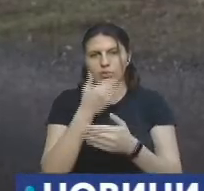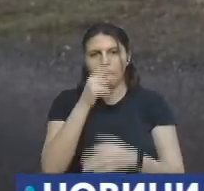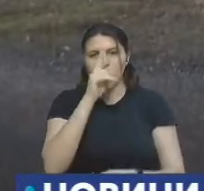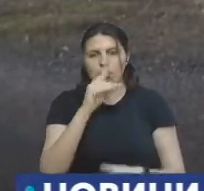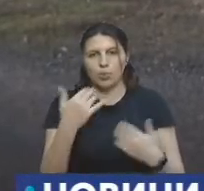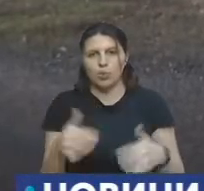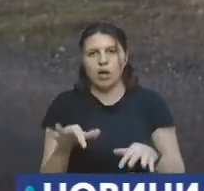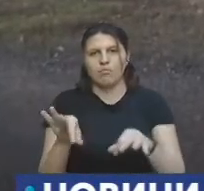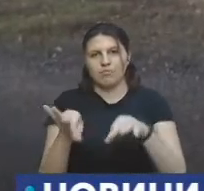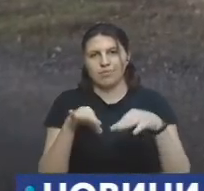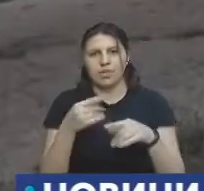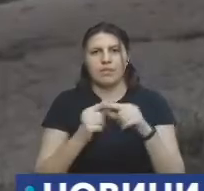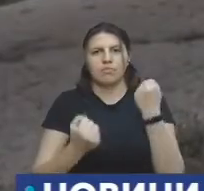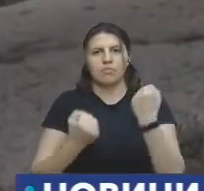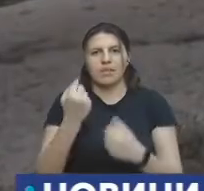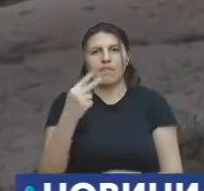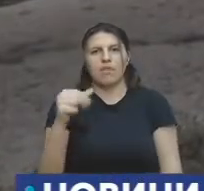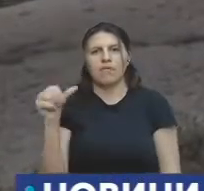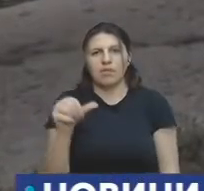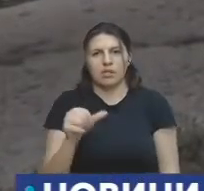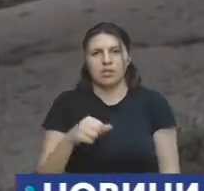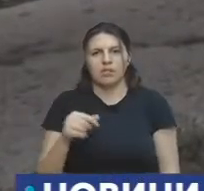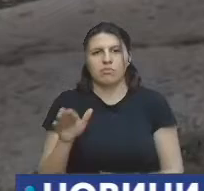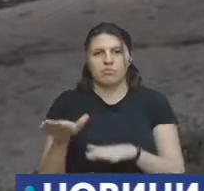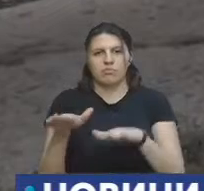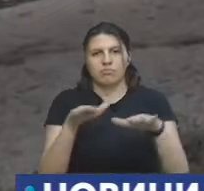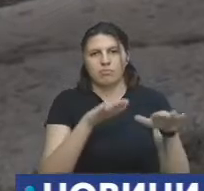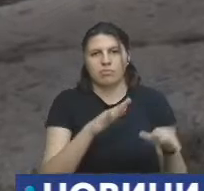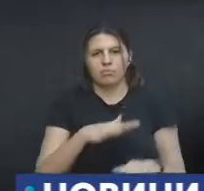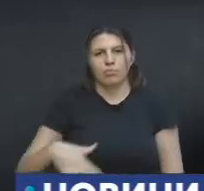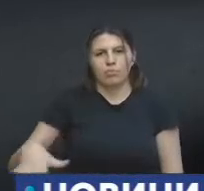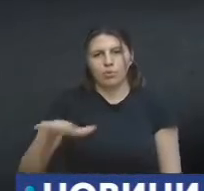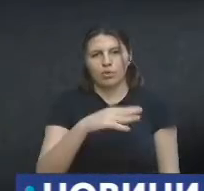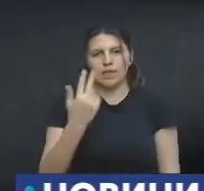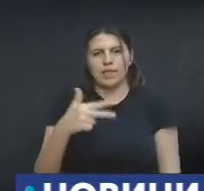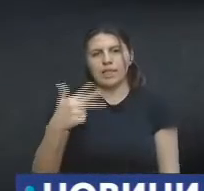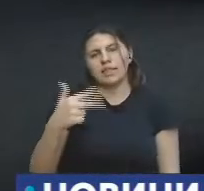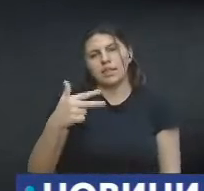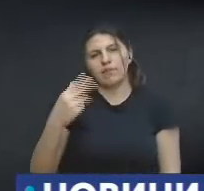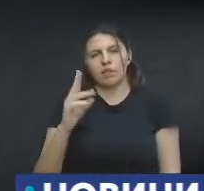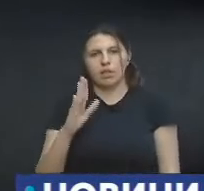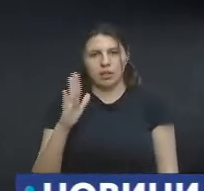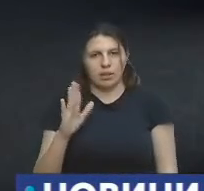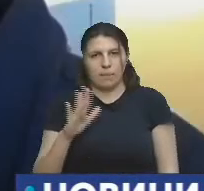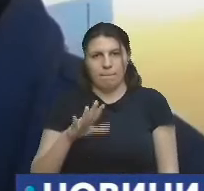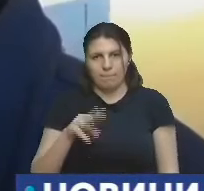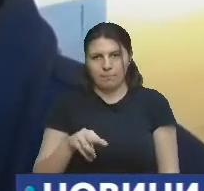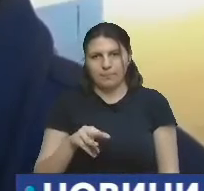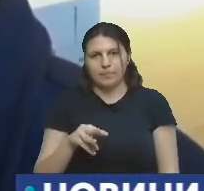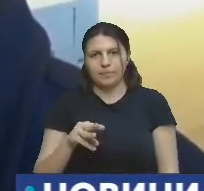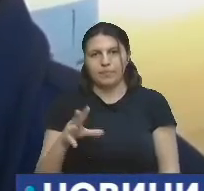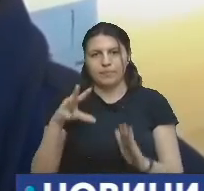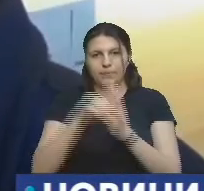Мобільний офіс – це автомобіль, який за 20 хвилин трансформується у приміщення площею 30 квадратних метрів. Одночасно вміщує до 16